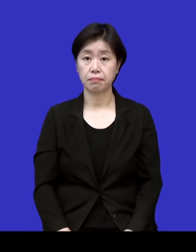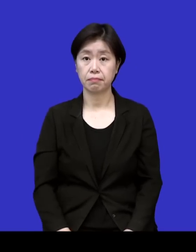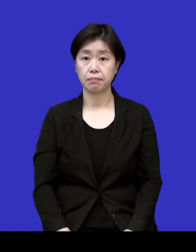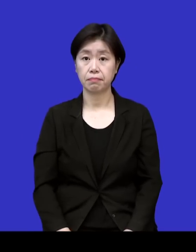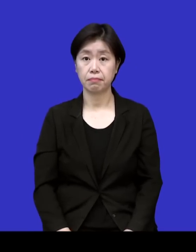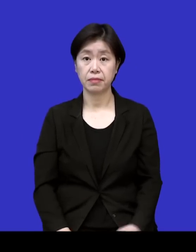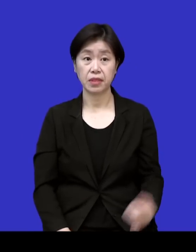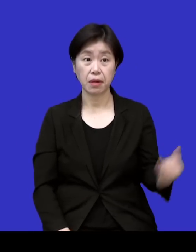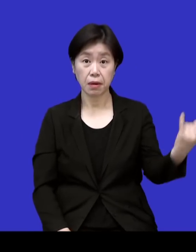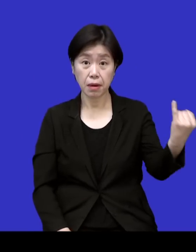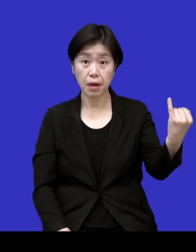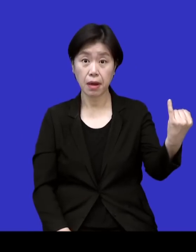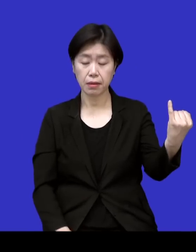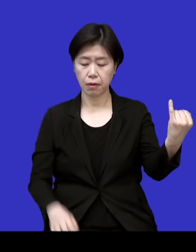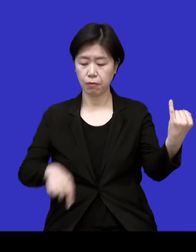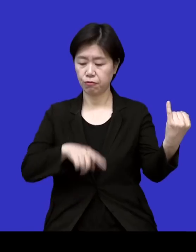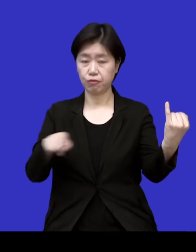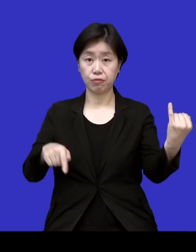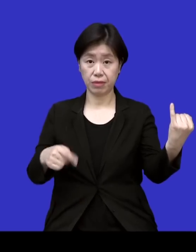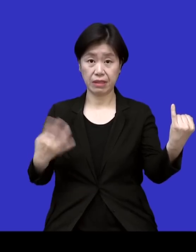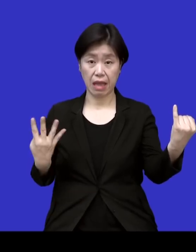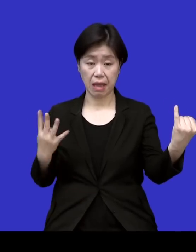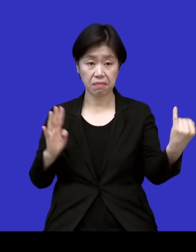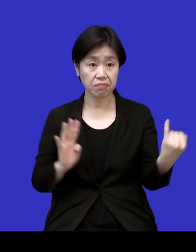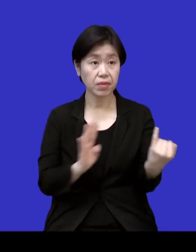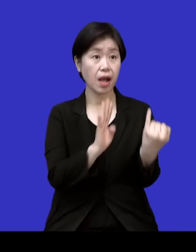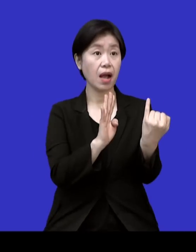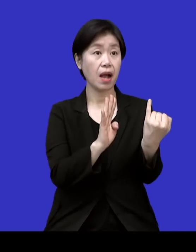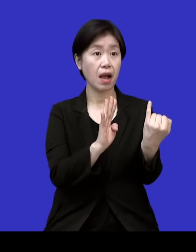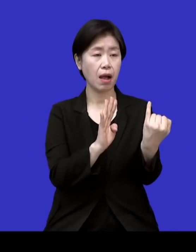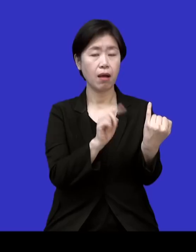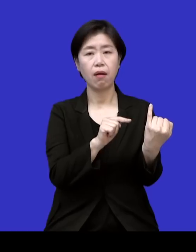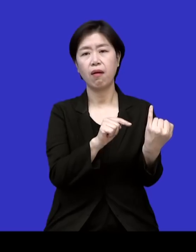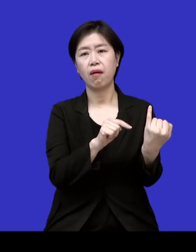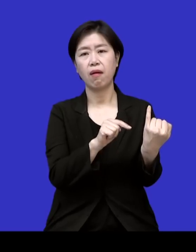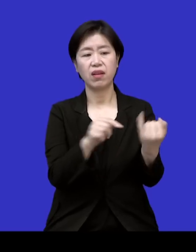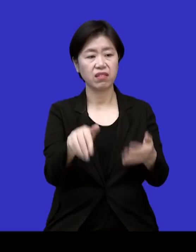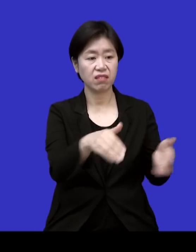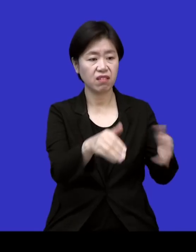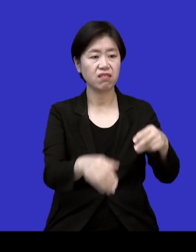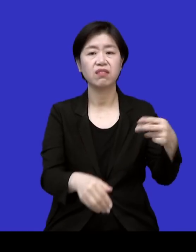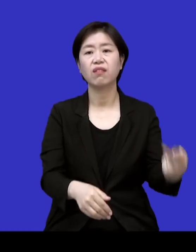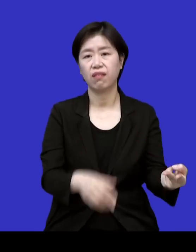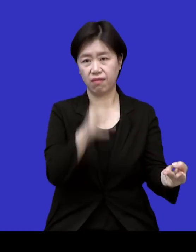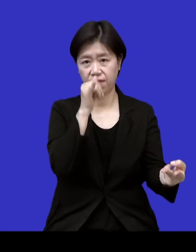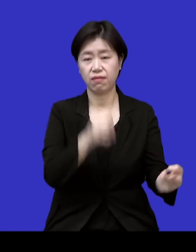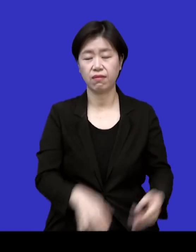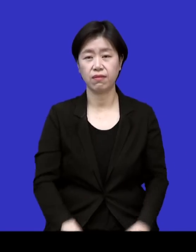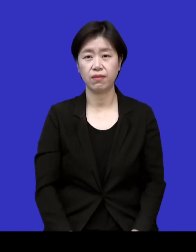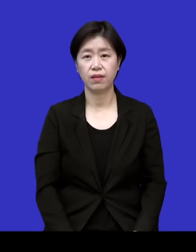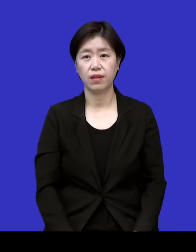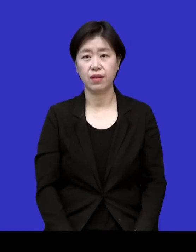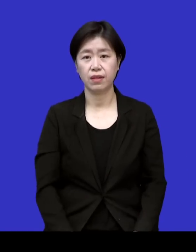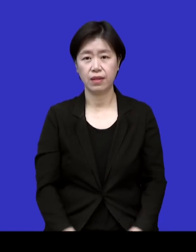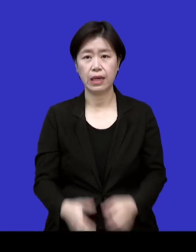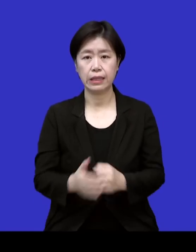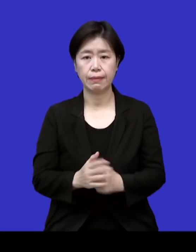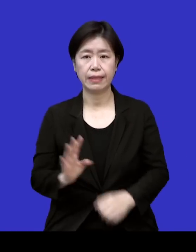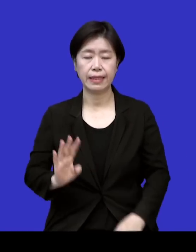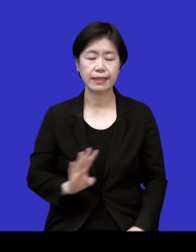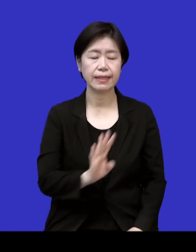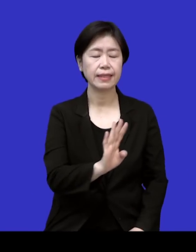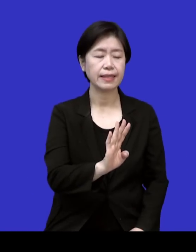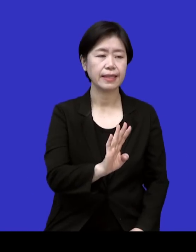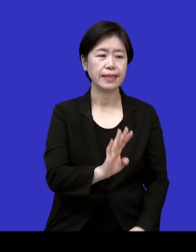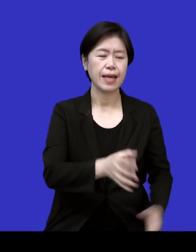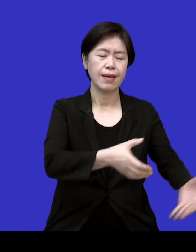그냥 이제 꼬꾸라지시는 거예요. 아이고. 그러면은 이제 그 엄마를 넷이서 이제 밀고 끌고